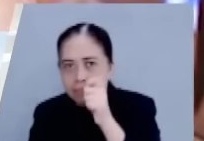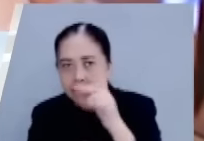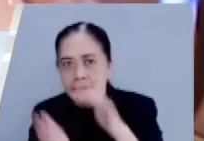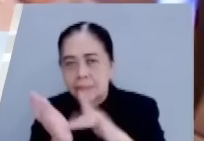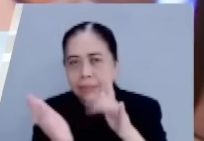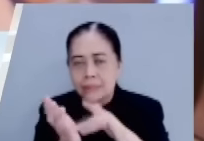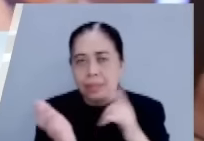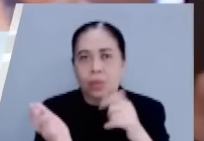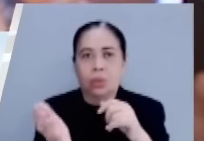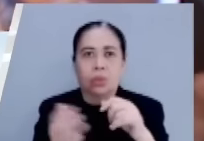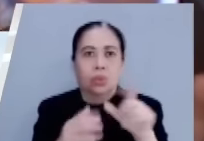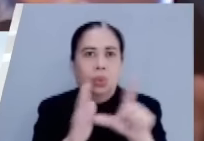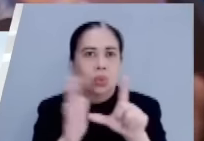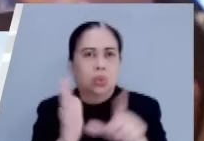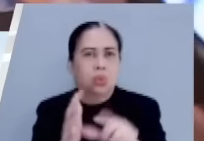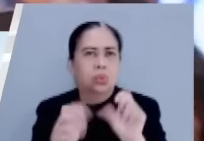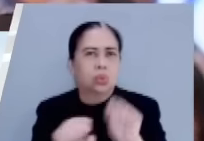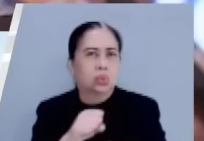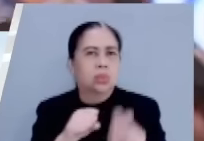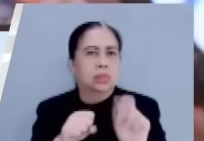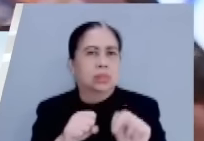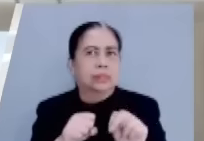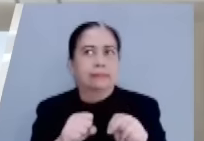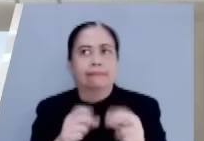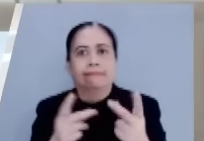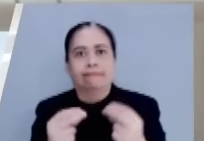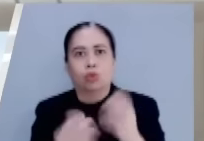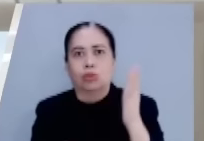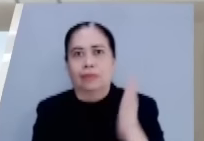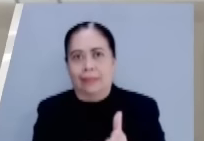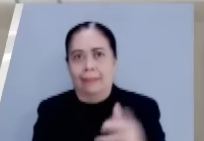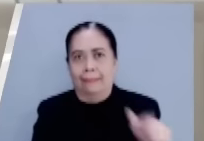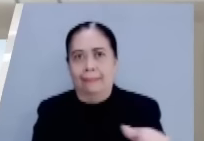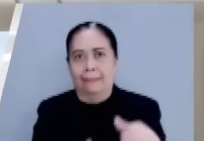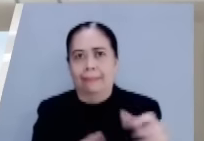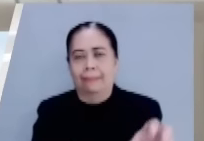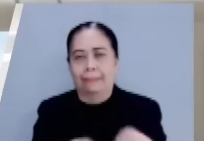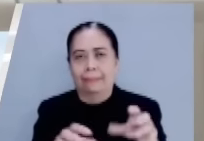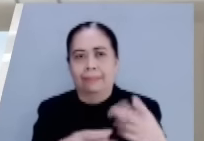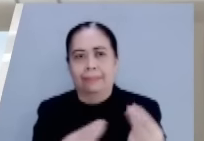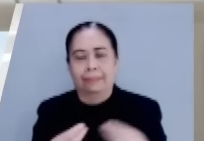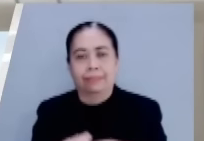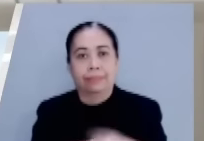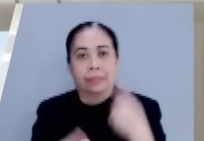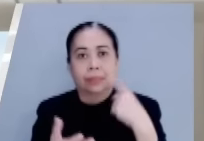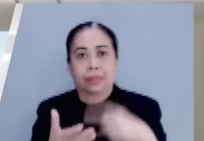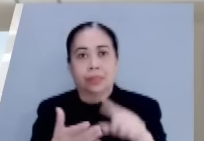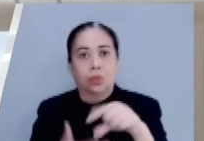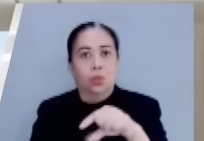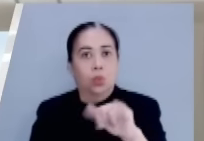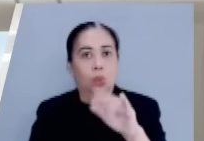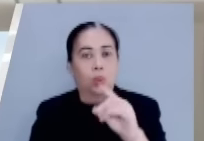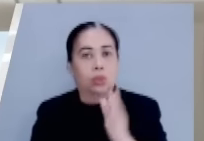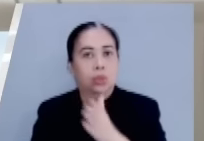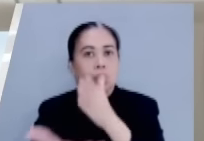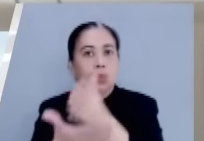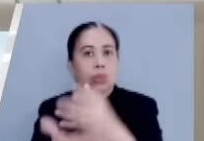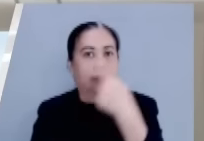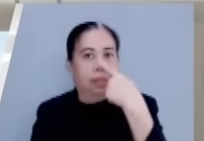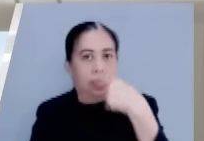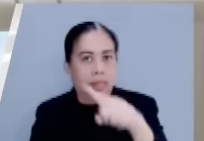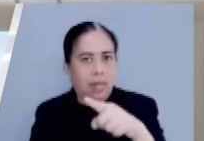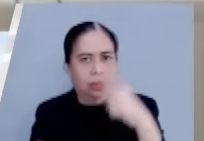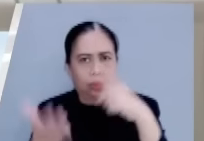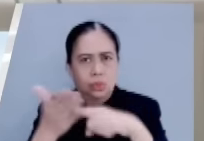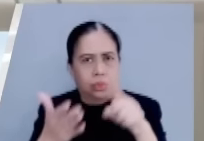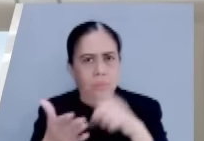makakilos ang gobyerno ng tama para sugpuin ito. Pinag-iisipan ng Quad Committee members na pumunta ng Thailand para iberipika ang